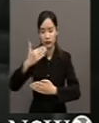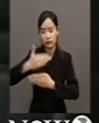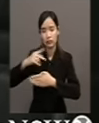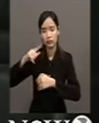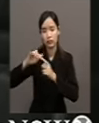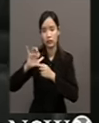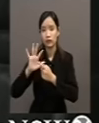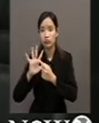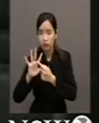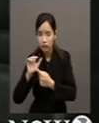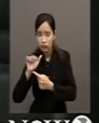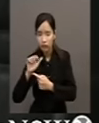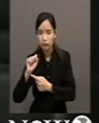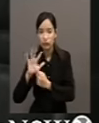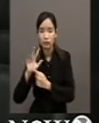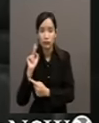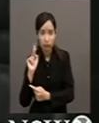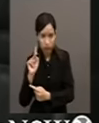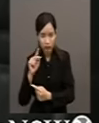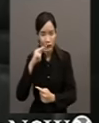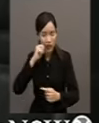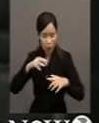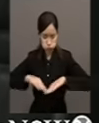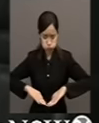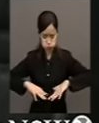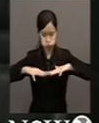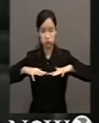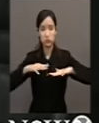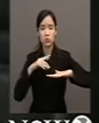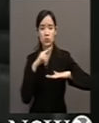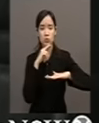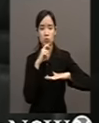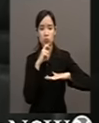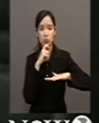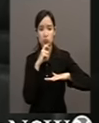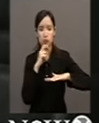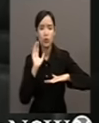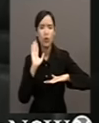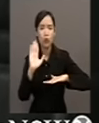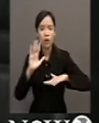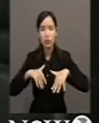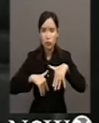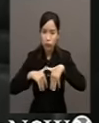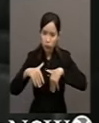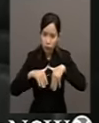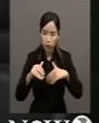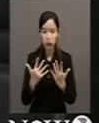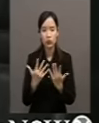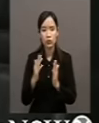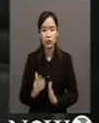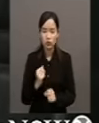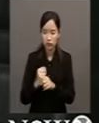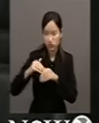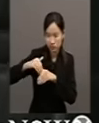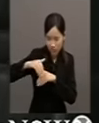ทำให้ปริมาณน้ำที่ท่วมอยู่นะครับของกับราษฎรชาวบ้านบริเวณท้าย